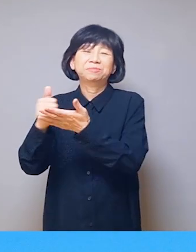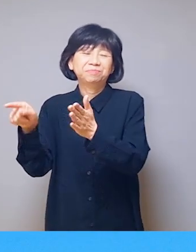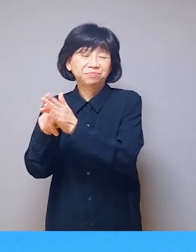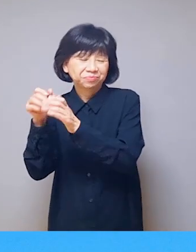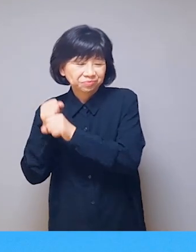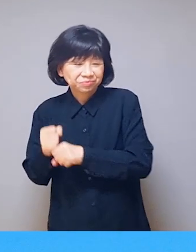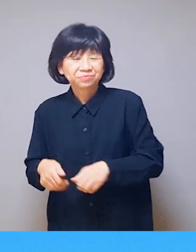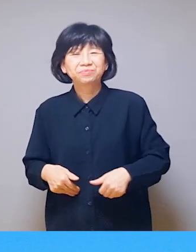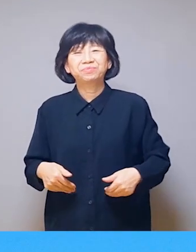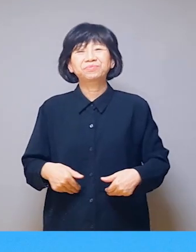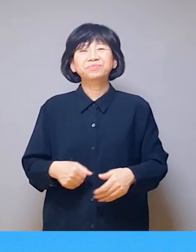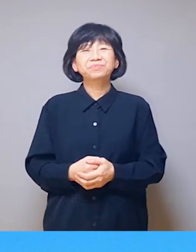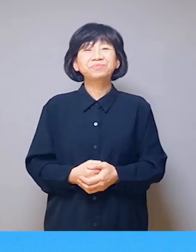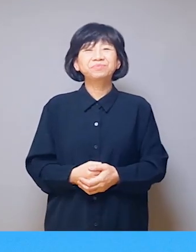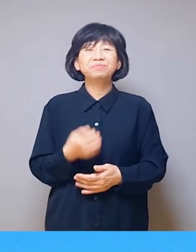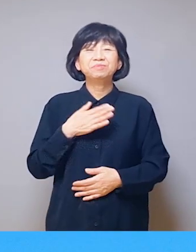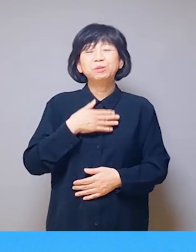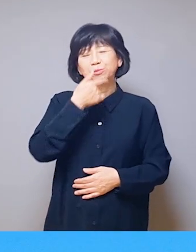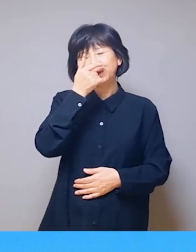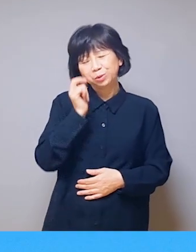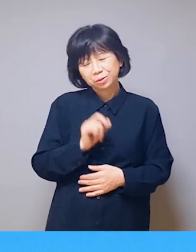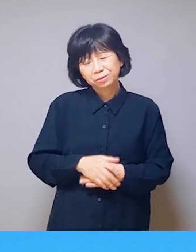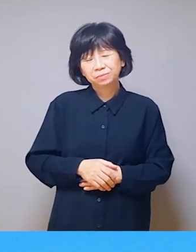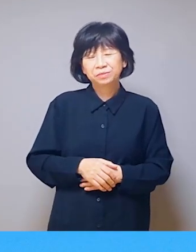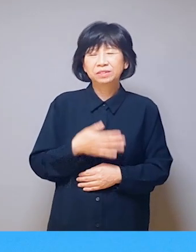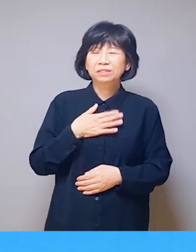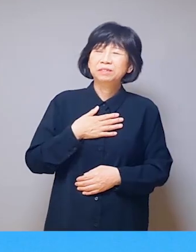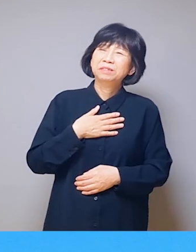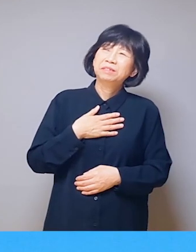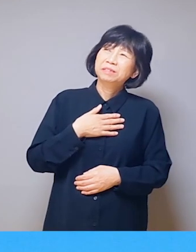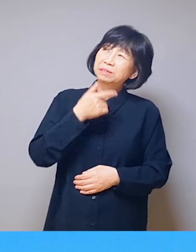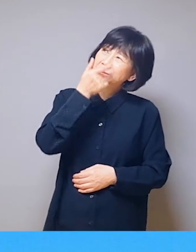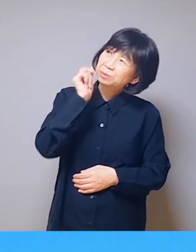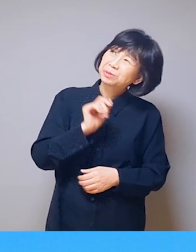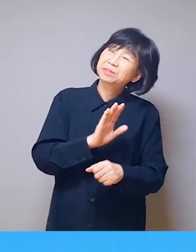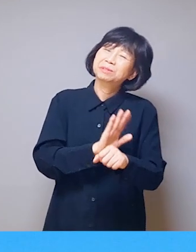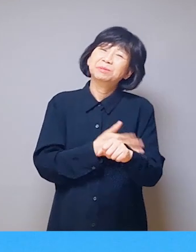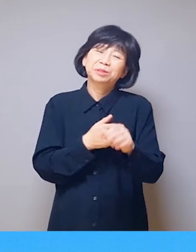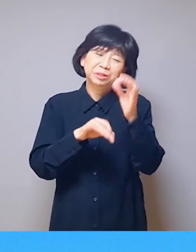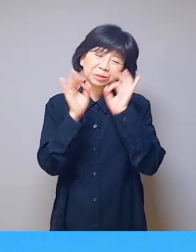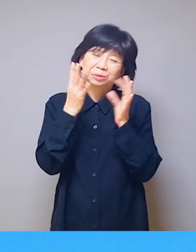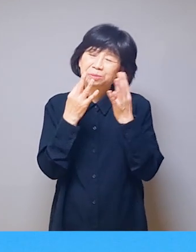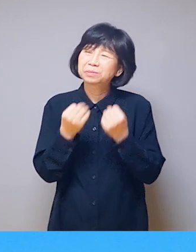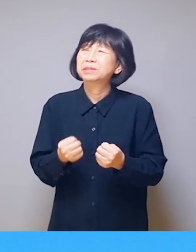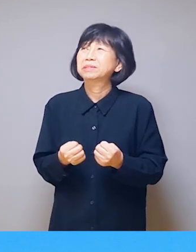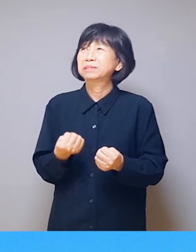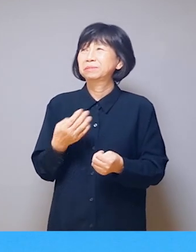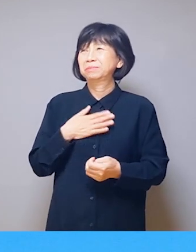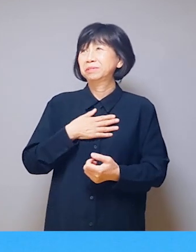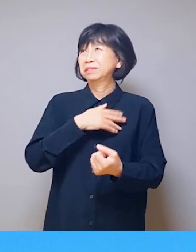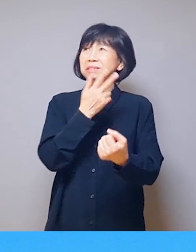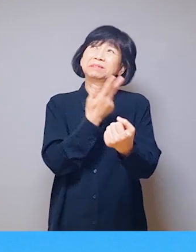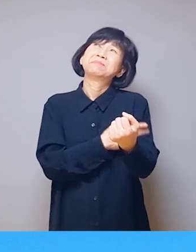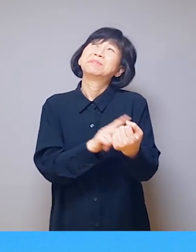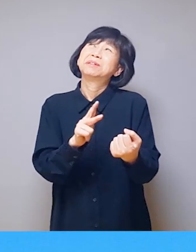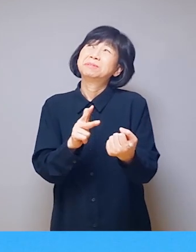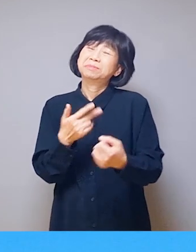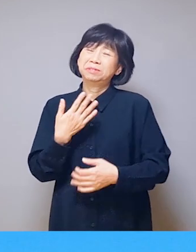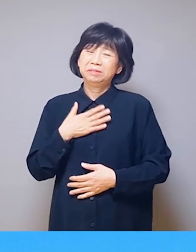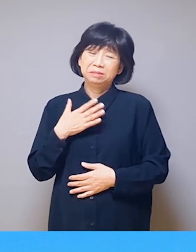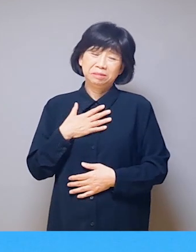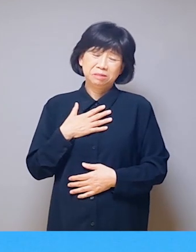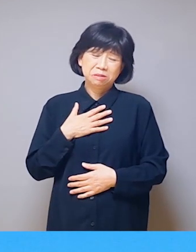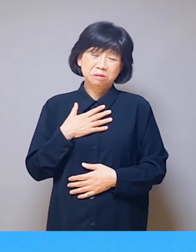된다. 하나님, 좀 부족합니다. 허물이 많습니다. 이 강단에 설 자격도 없는데, 그렇게 한 주 동안